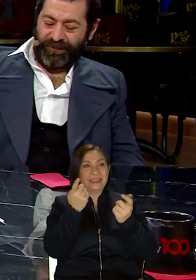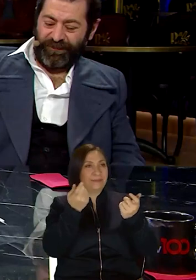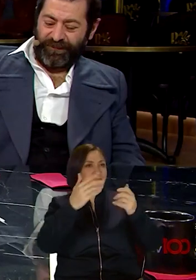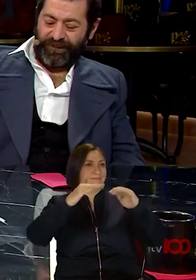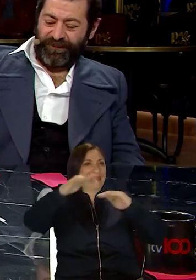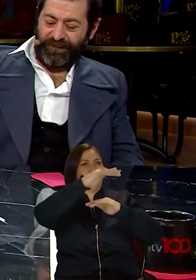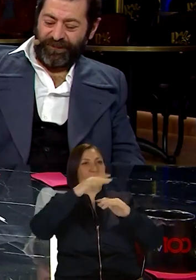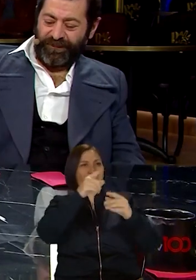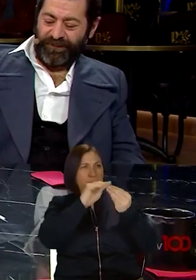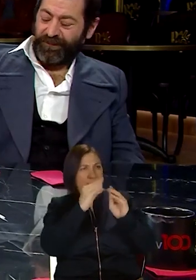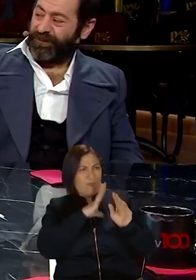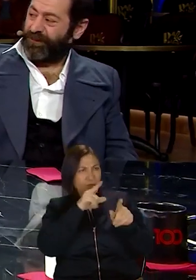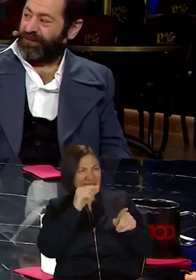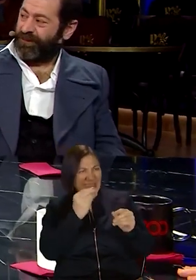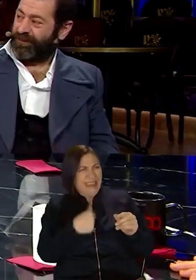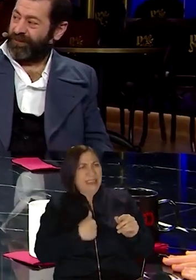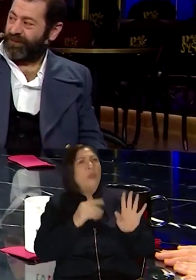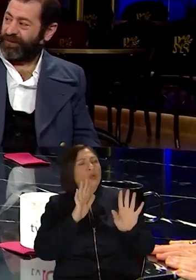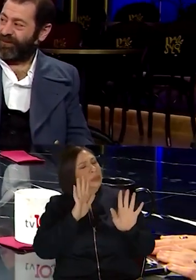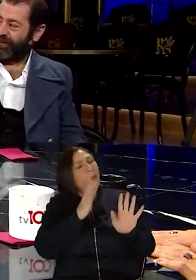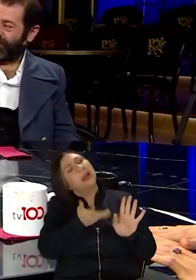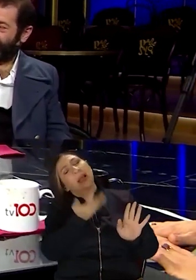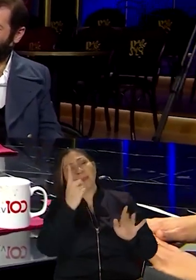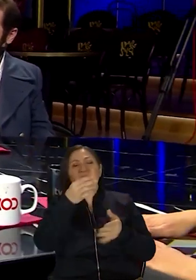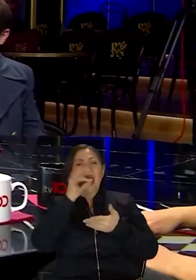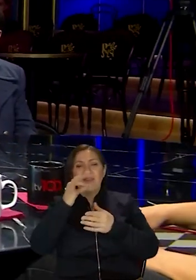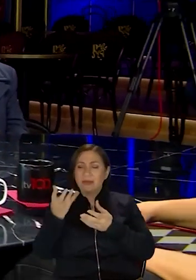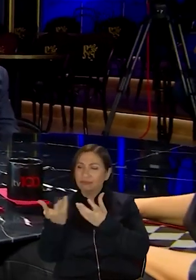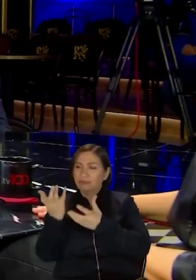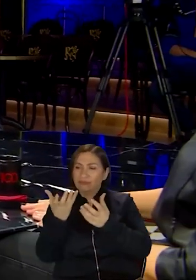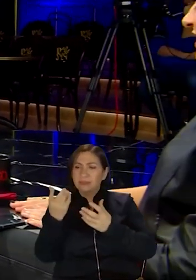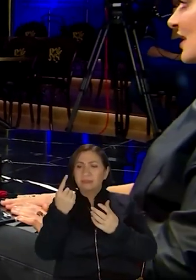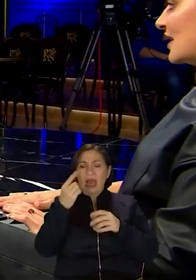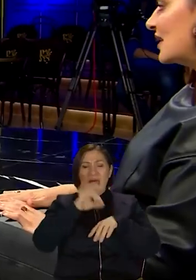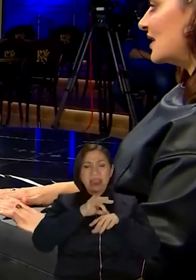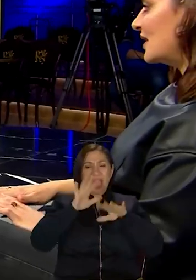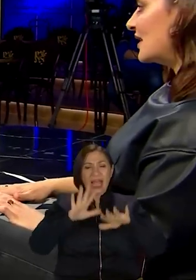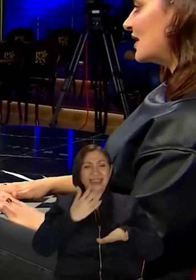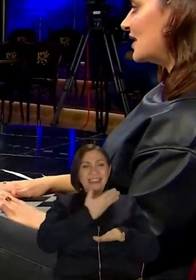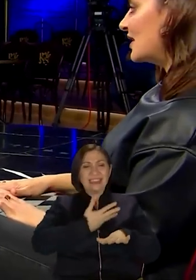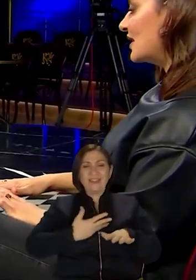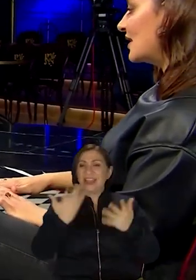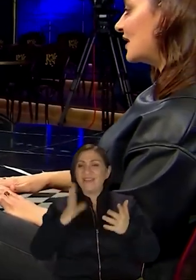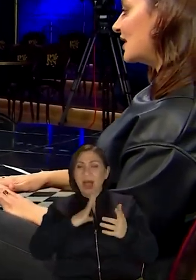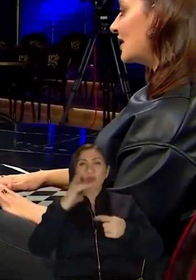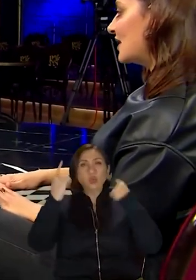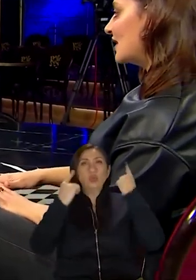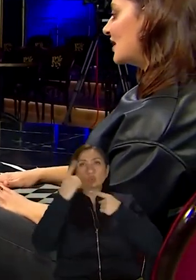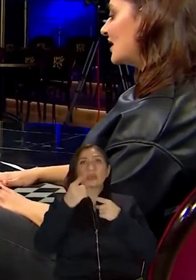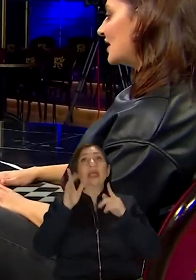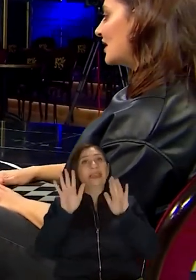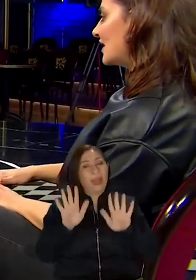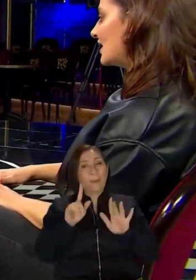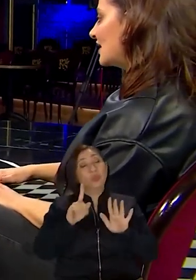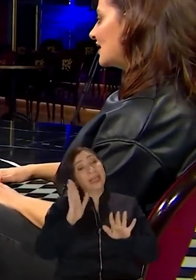işte derdin mi var? Bugün iyi hissetmiyorsun kendini. O zaman kalk bir kahve koy kendine ve biraz anda kal ve sevdiğin şeyleri düşün falan. Tamam,